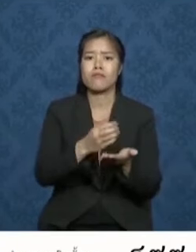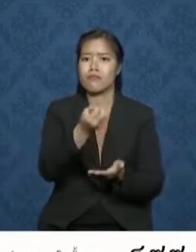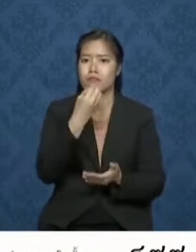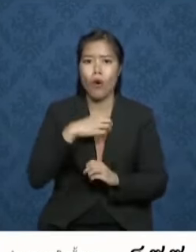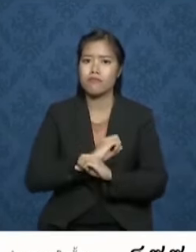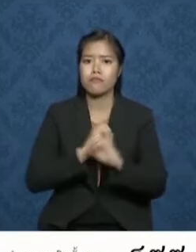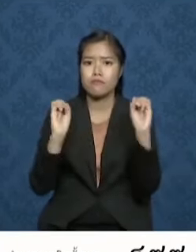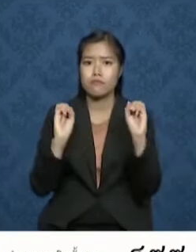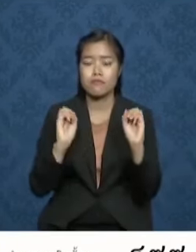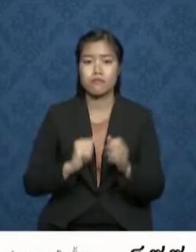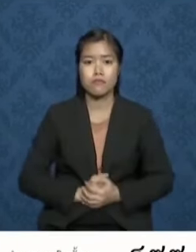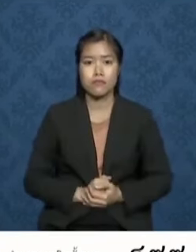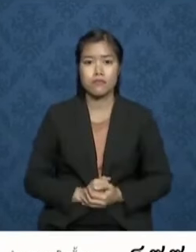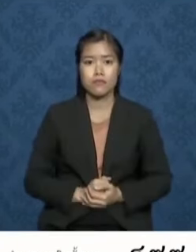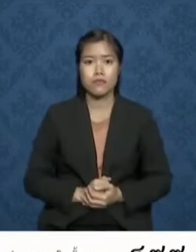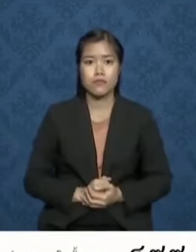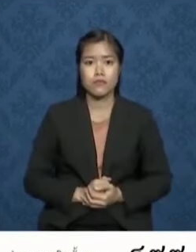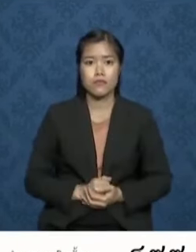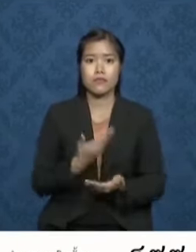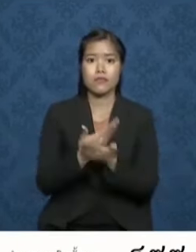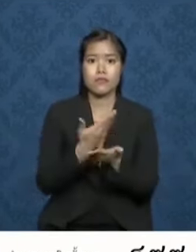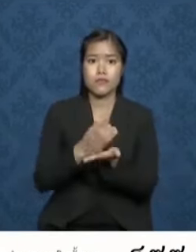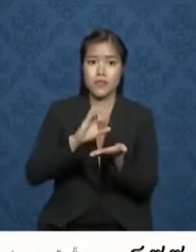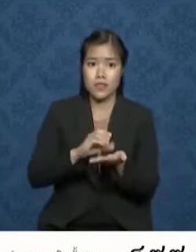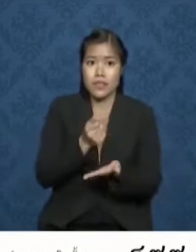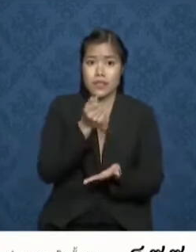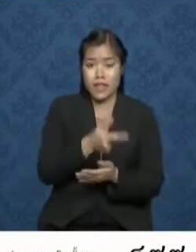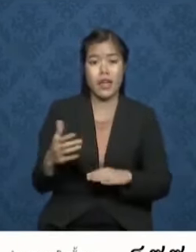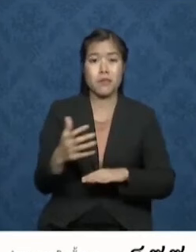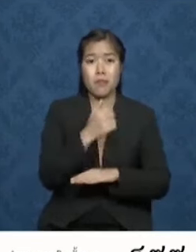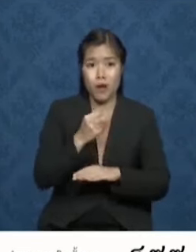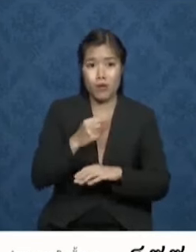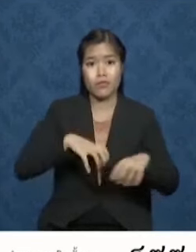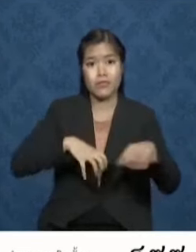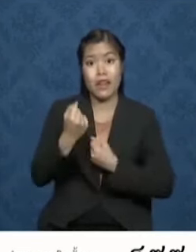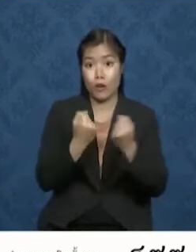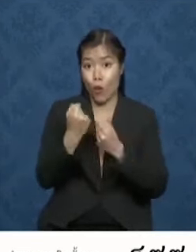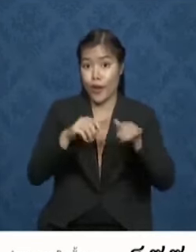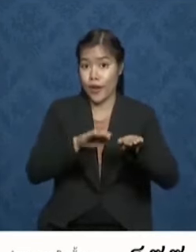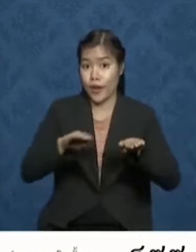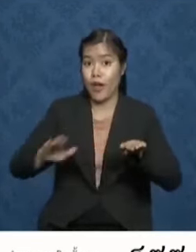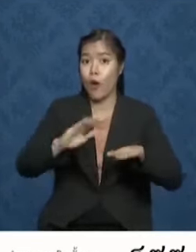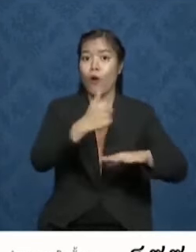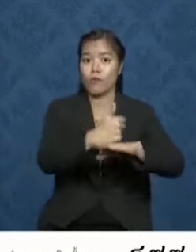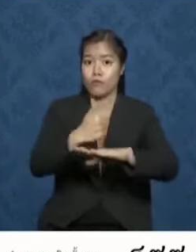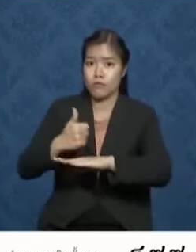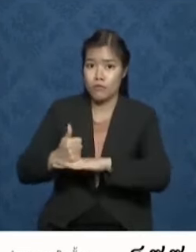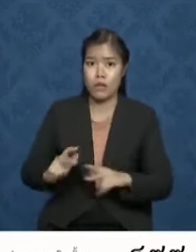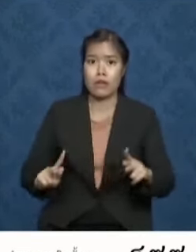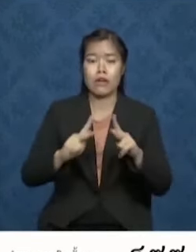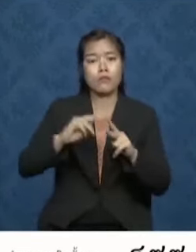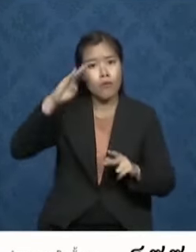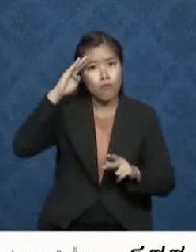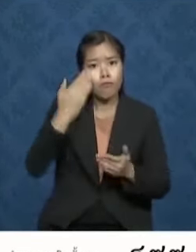ทัพเลยการที่งบค่าตอบแทนเหมาจ่ายในการจัดหารถประจำตำแหน่งของกระทรวงกลาโหมไม่ลด